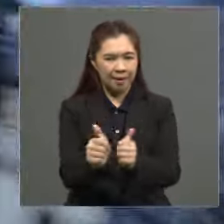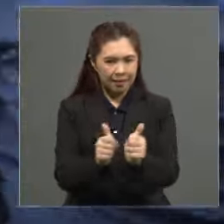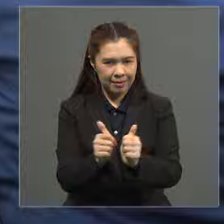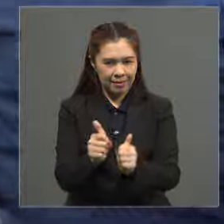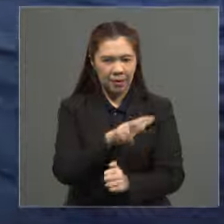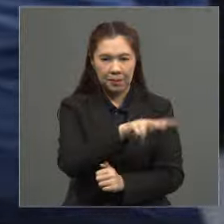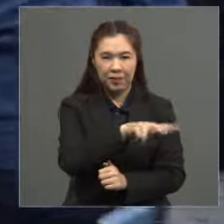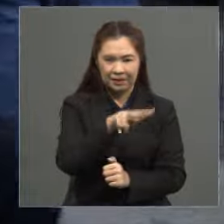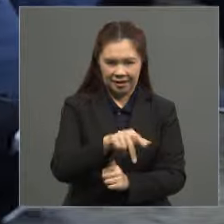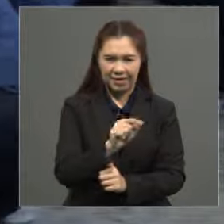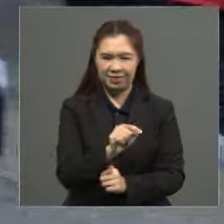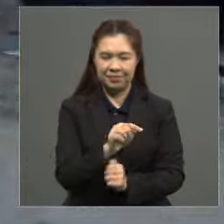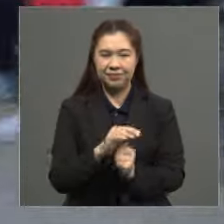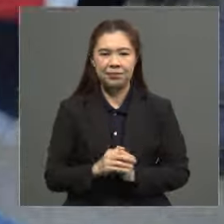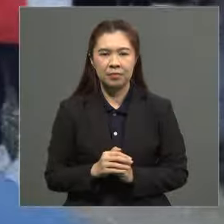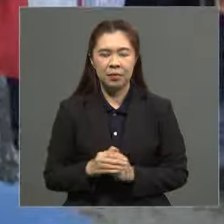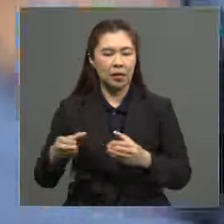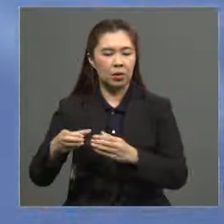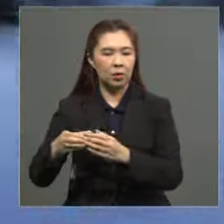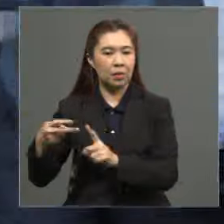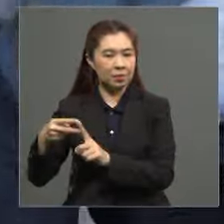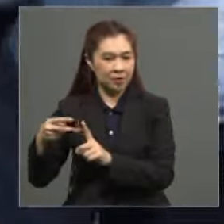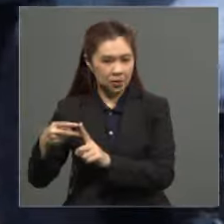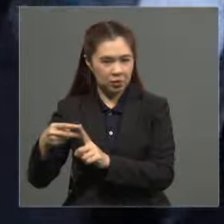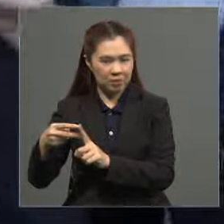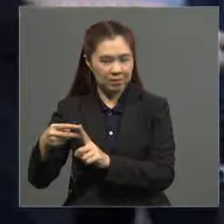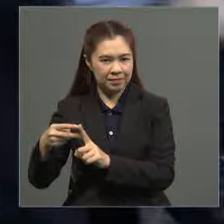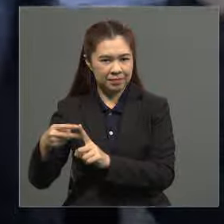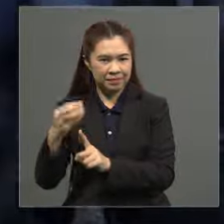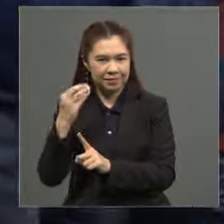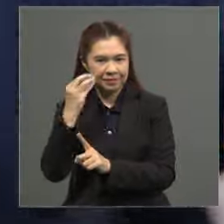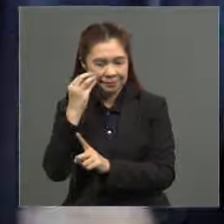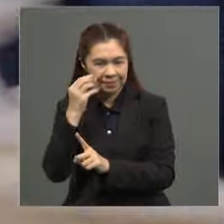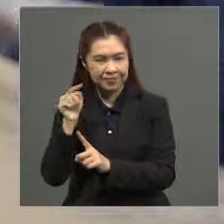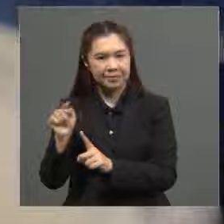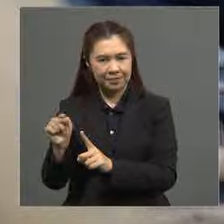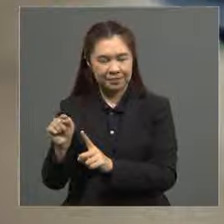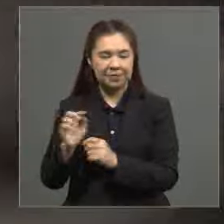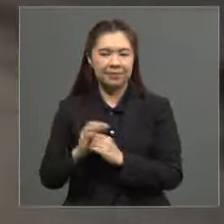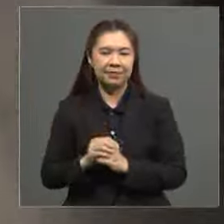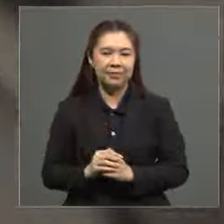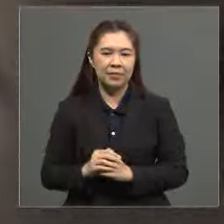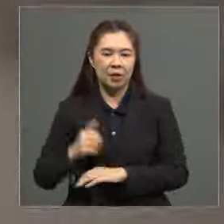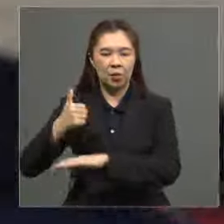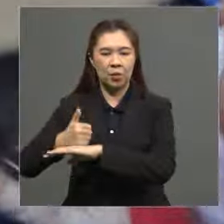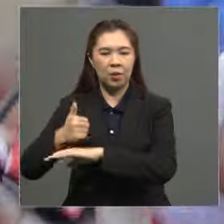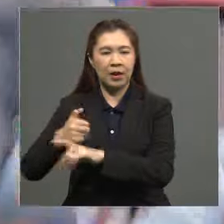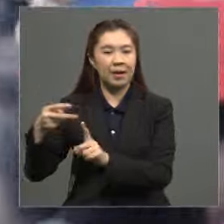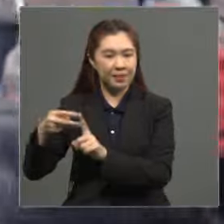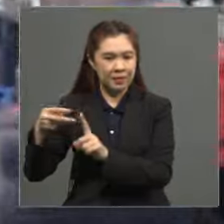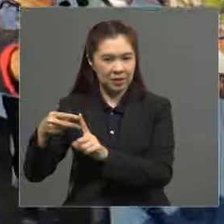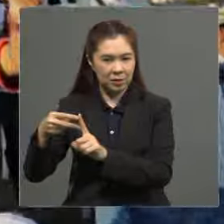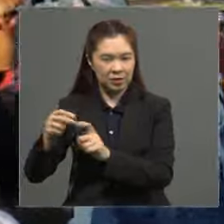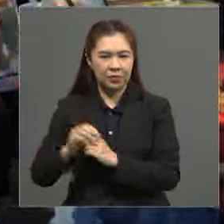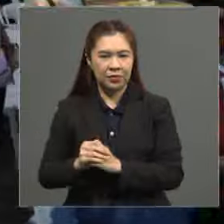เพื่อไทยขณะที่พรรคประชาชนเองก็มีทั้งนายพิธารเจริญรัตน์รวมถึงนายณัฐพงษ์เรืองปัญญาวุฒิหัวหน้าพรรคประชาชนครับ